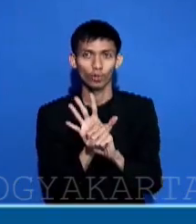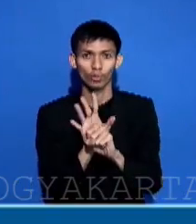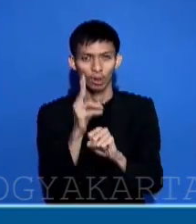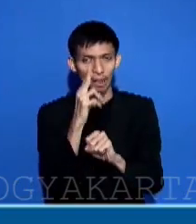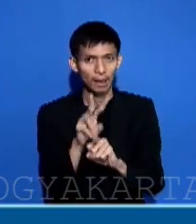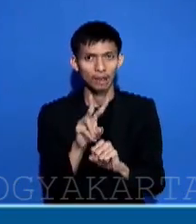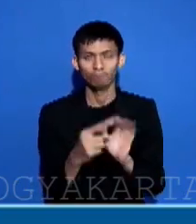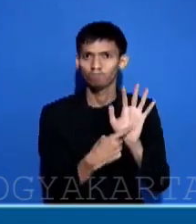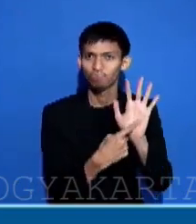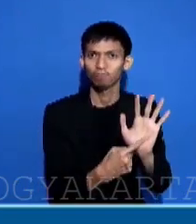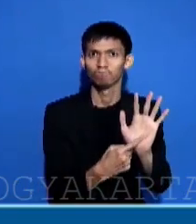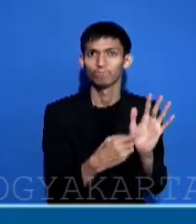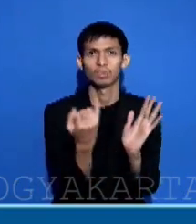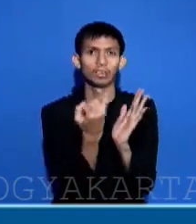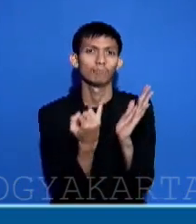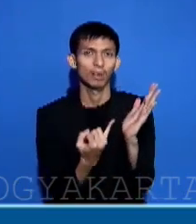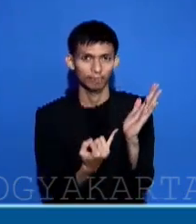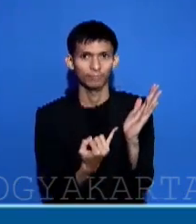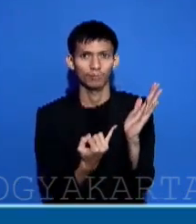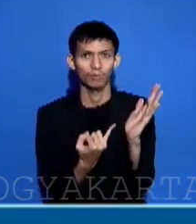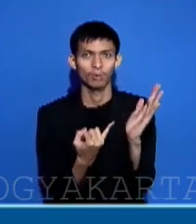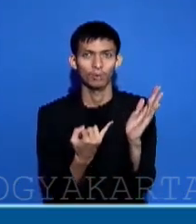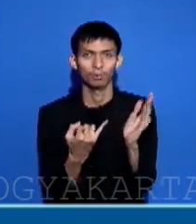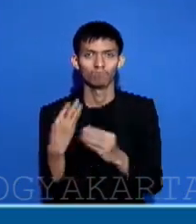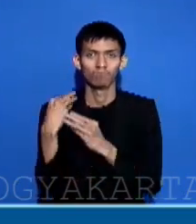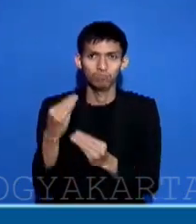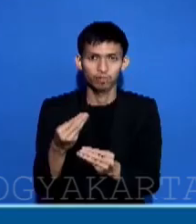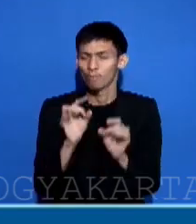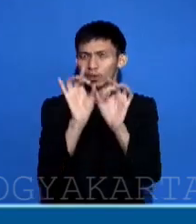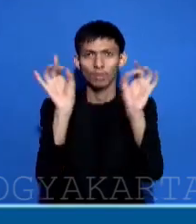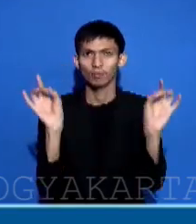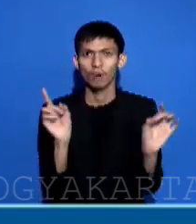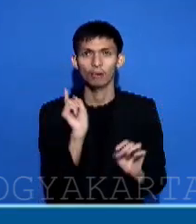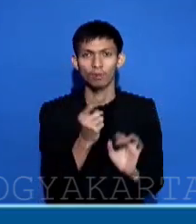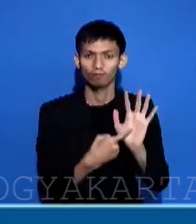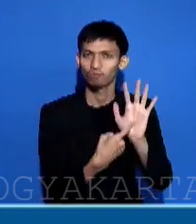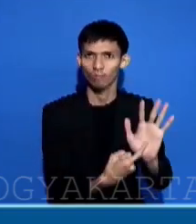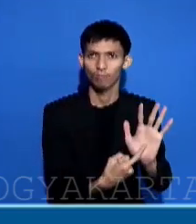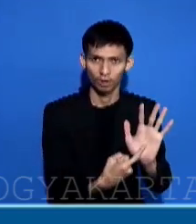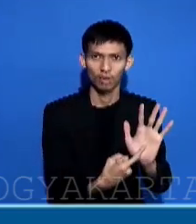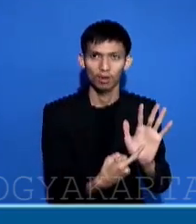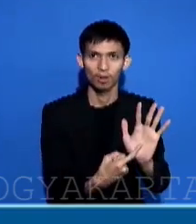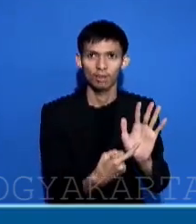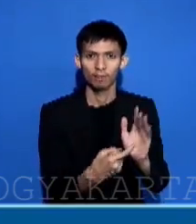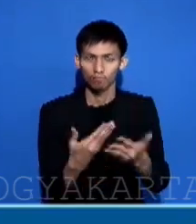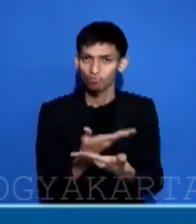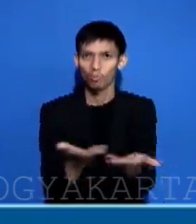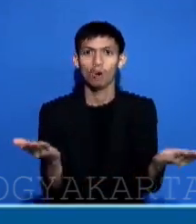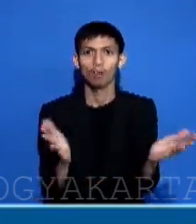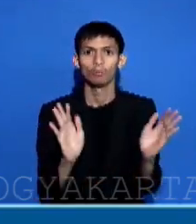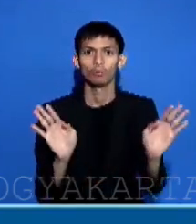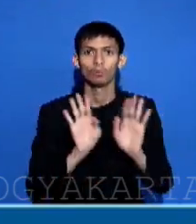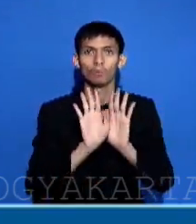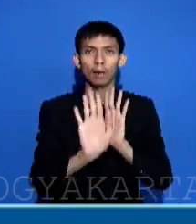segahan kesenian tradisional. Gelaran maneka werni kesenian tradisional menika mapan wonten ing plataran Taman Budaya Kulon